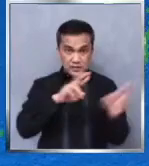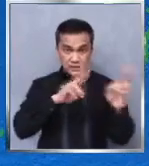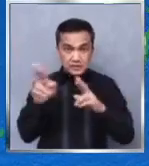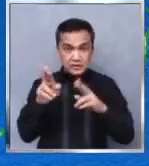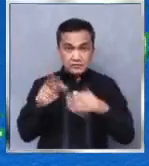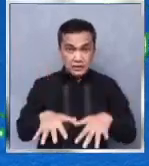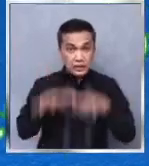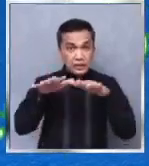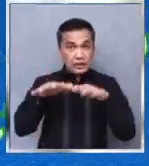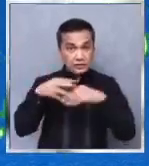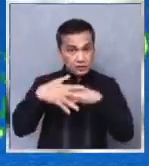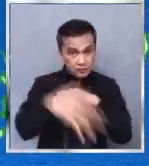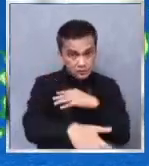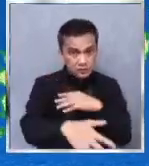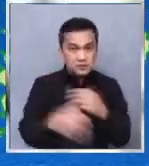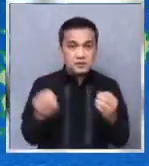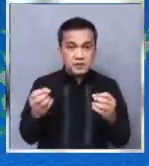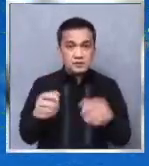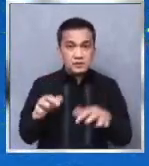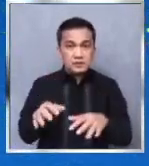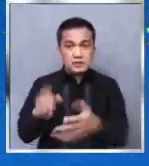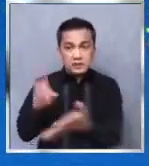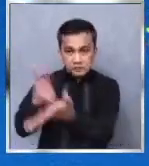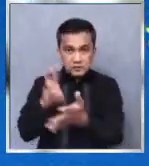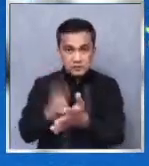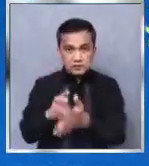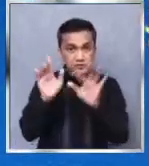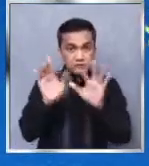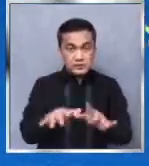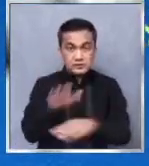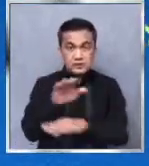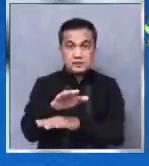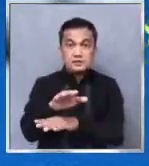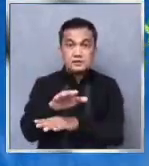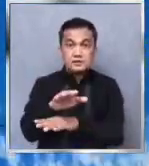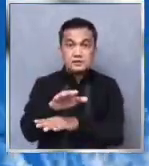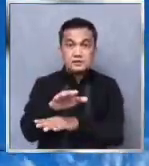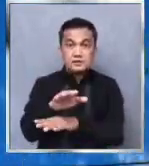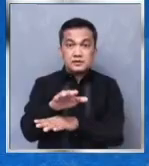na ang ulanin sa hapon, lalo sa Mindanao dahil sa localized